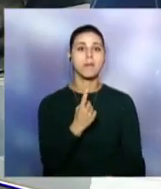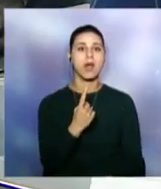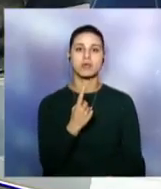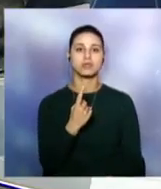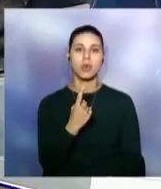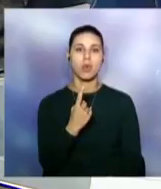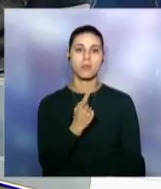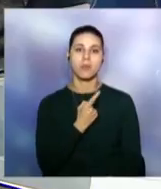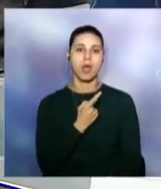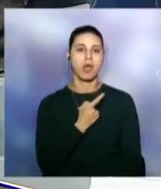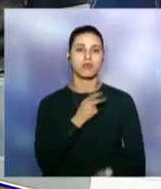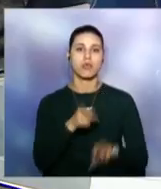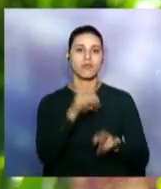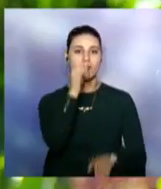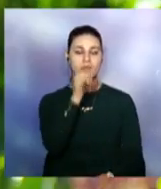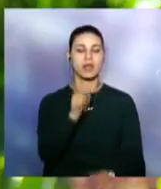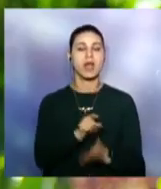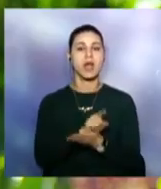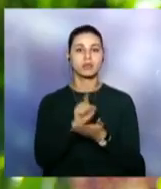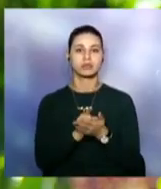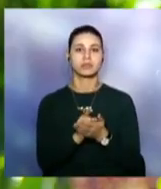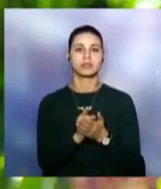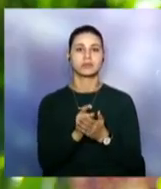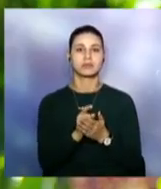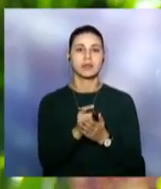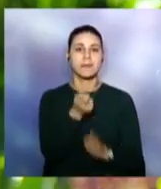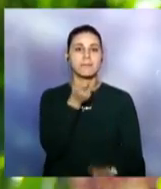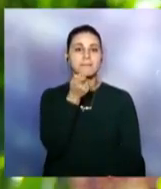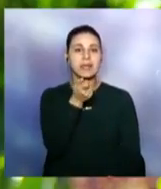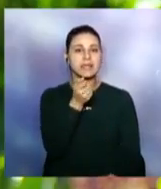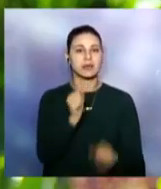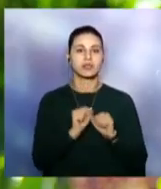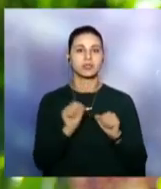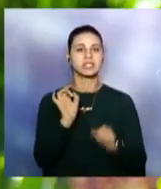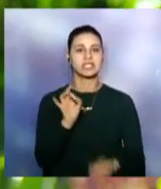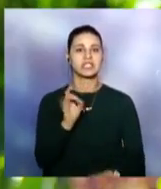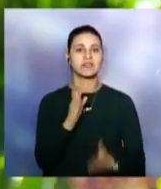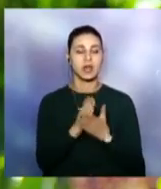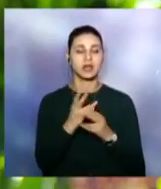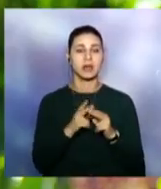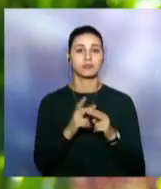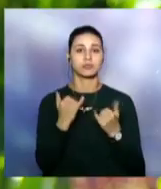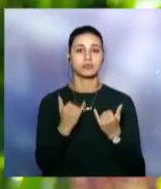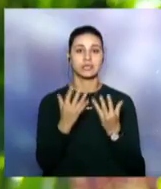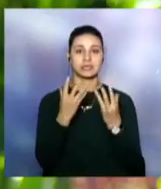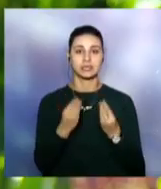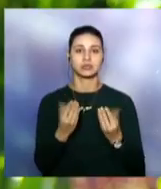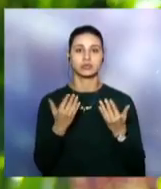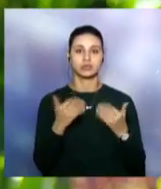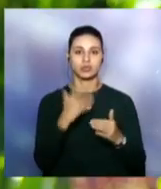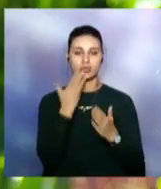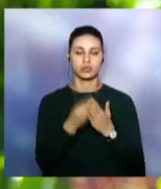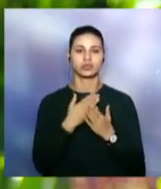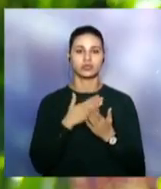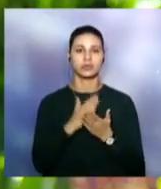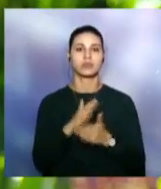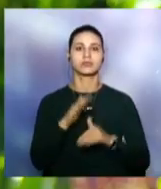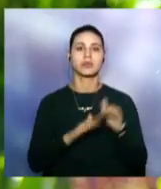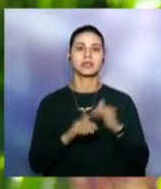აბსურდოდ წარმოუდგენელია, თუნდაც პატარა მანიპულაცია გააკეთოს. ამიტომ დღესდღეობით ჩვენ გვაქვს